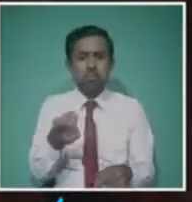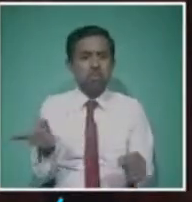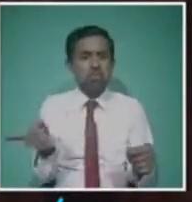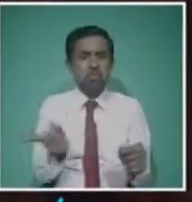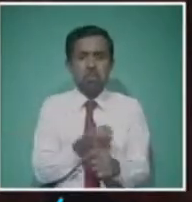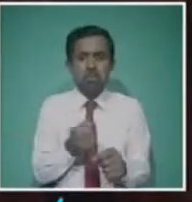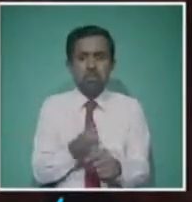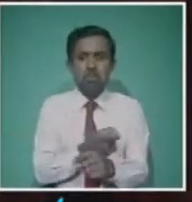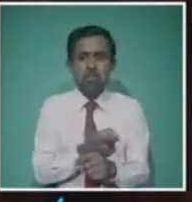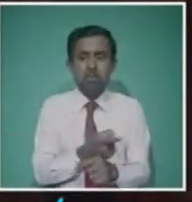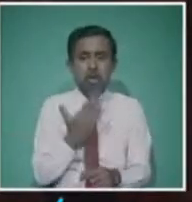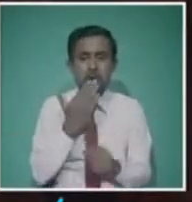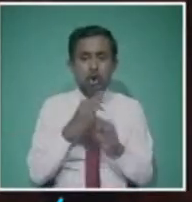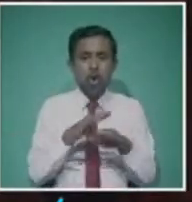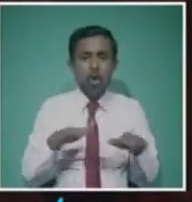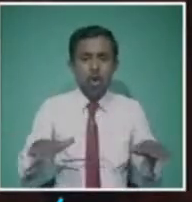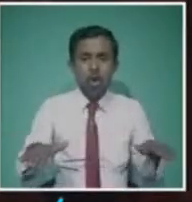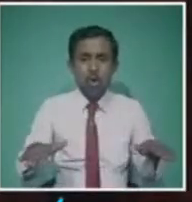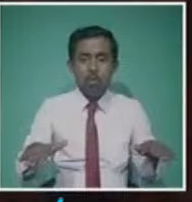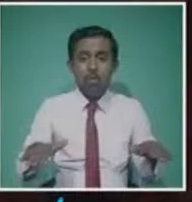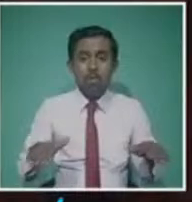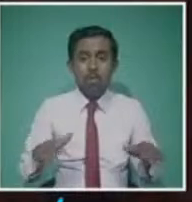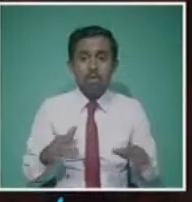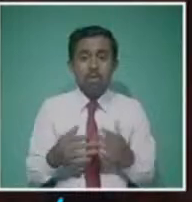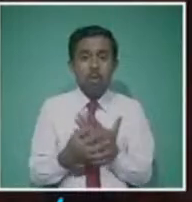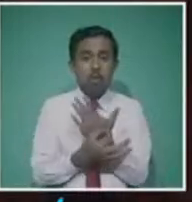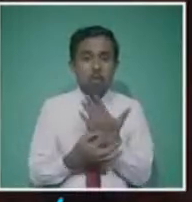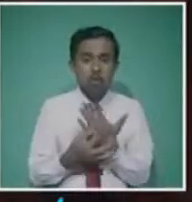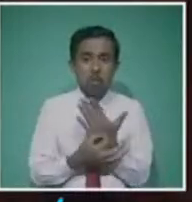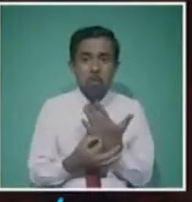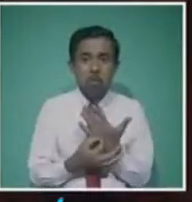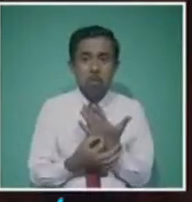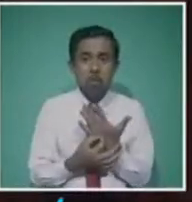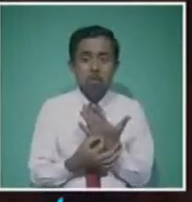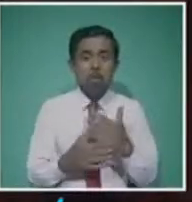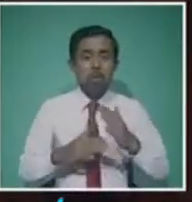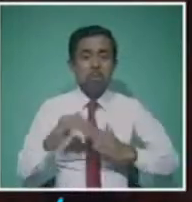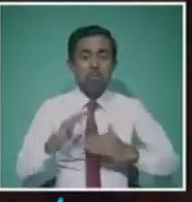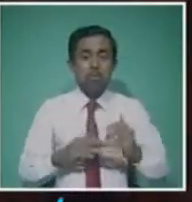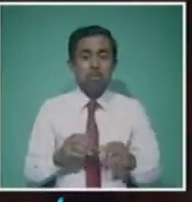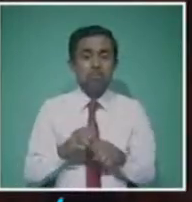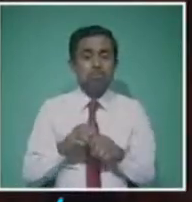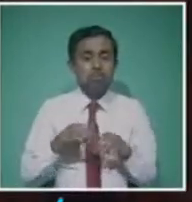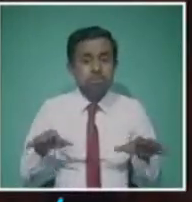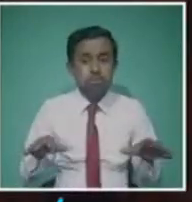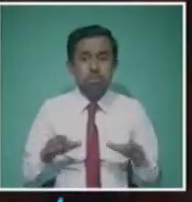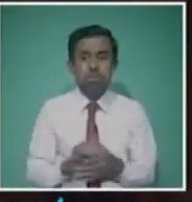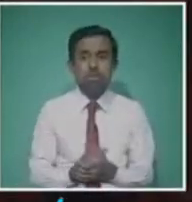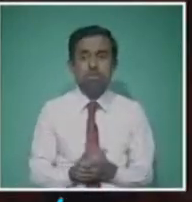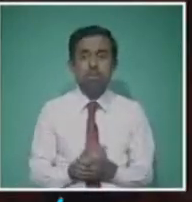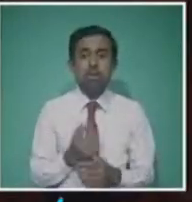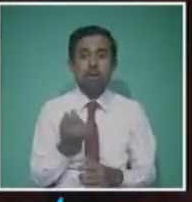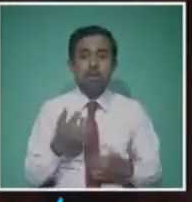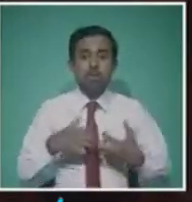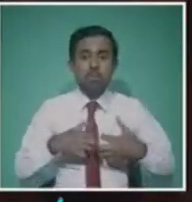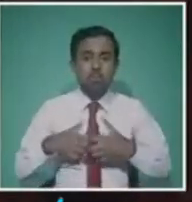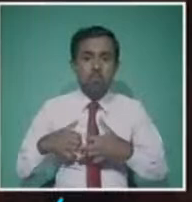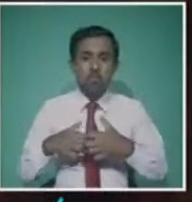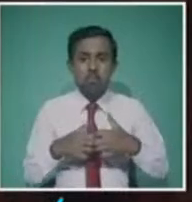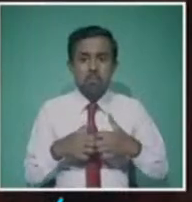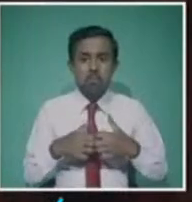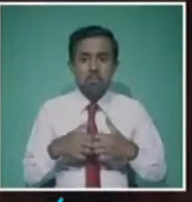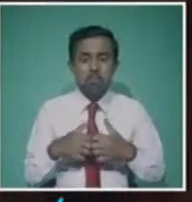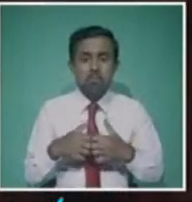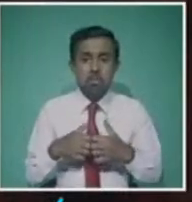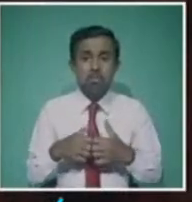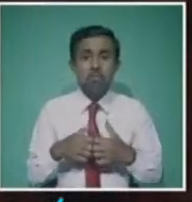තියෙනවා. පාසල් සිසුන් සිසුවියන් අතර මද්ද්‍රව්‍ය භාවිතා කිරීම භාවිතා කිරීම වේගයෙන් වැඩි වෙලා තියෙනවා. මේ ආර්ථික අර්බුදයේ එක